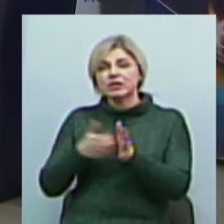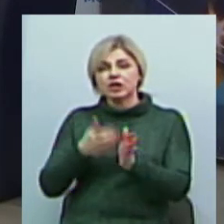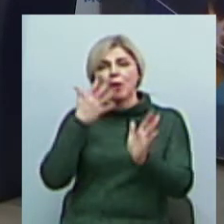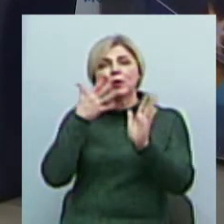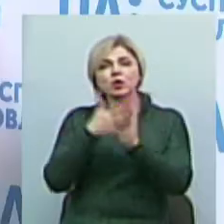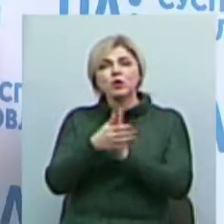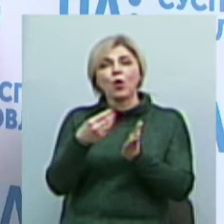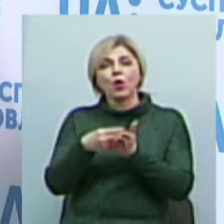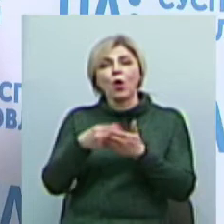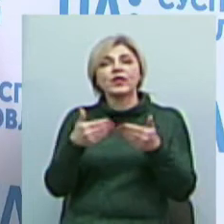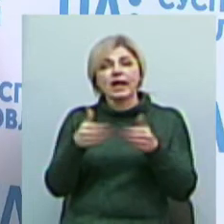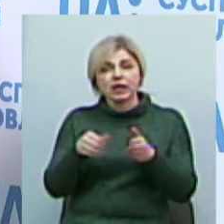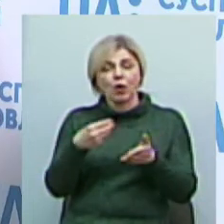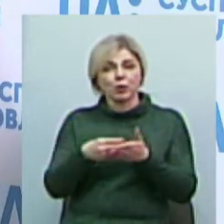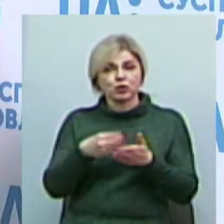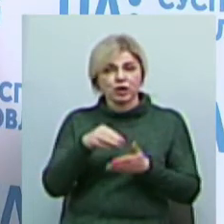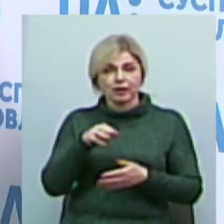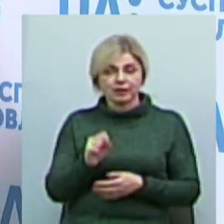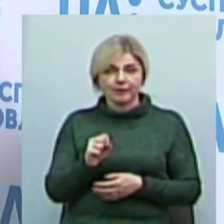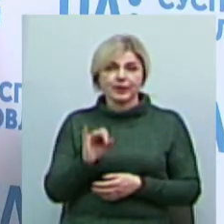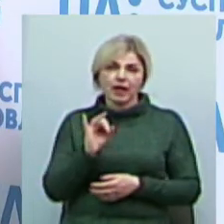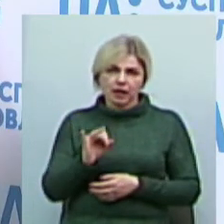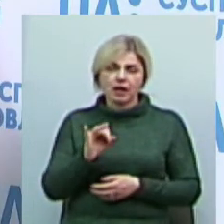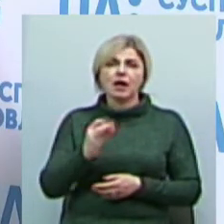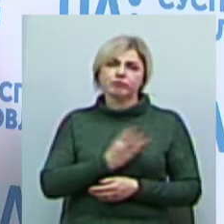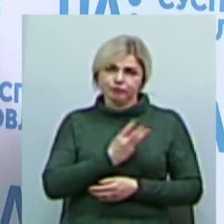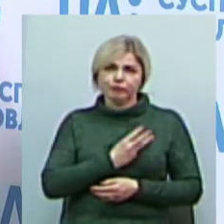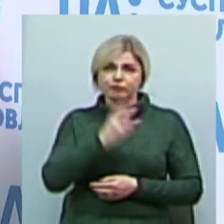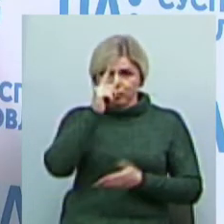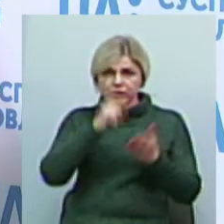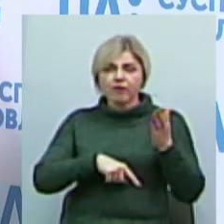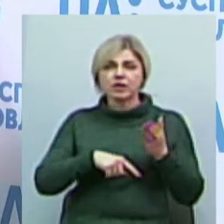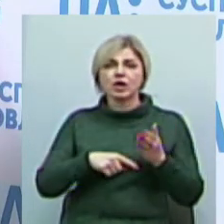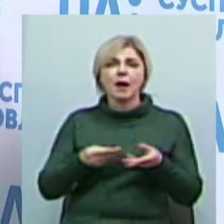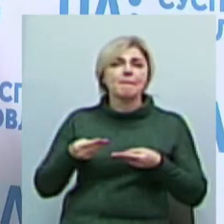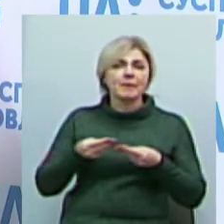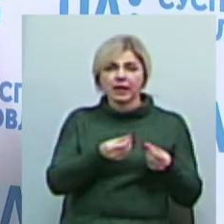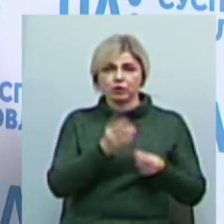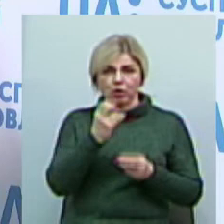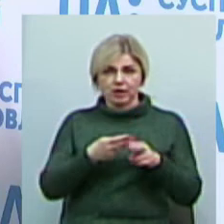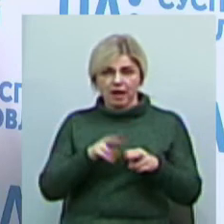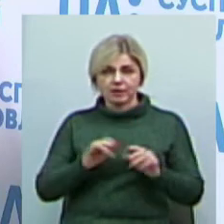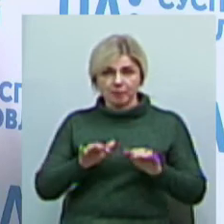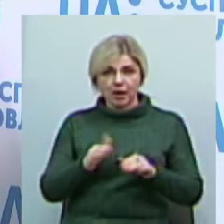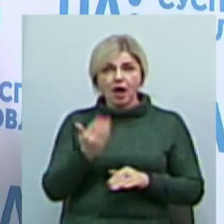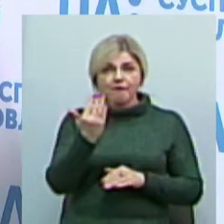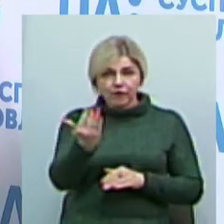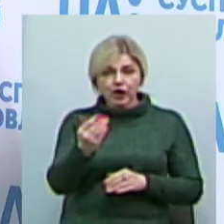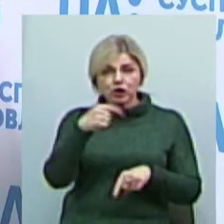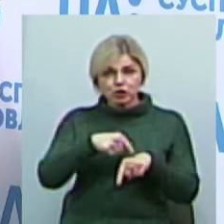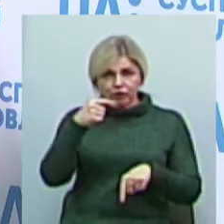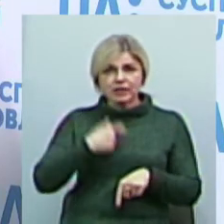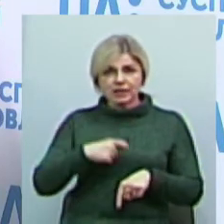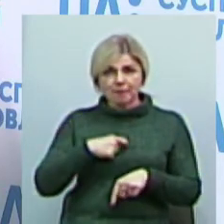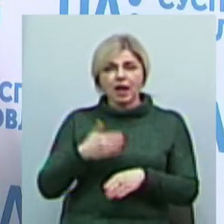процесів, і сподіваючись вплинути на те, щоб цей процес якимось чином змінити, ви відчуваєте себе часткою, якимось